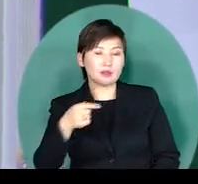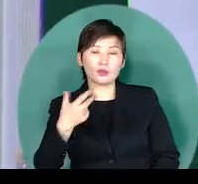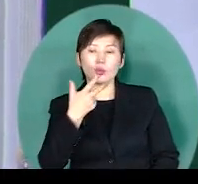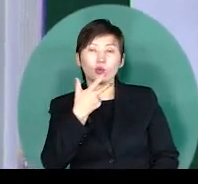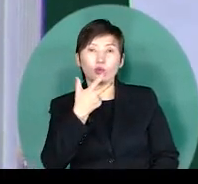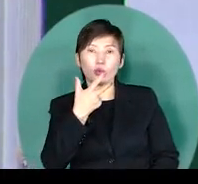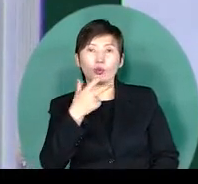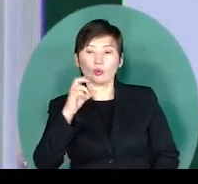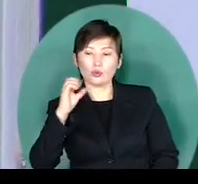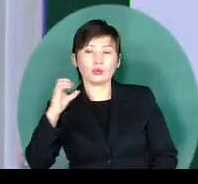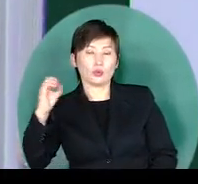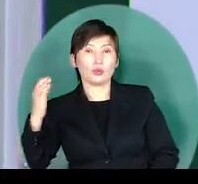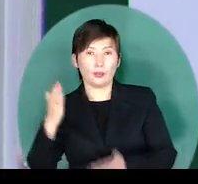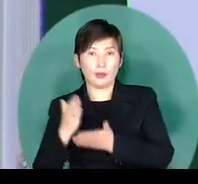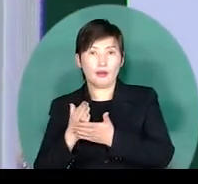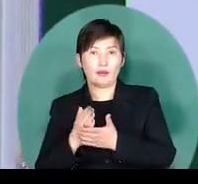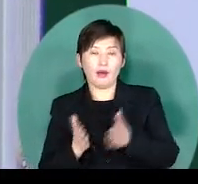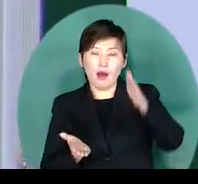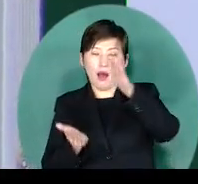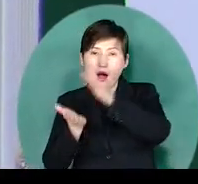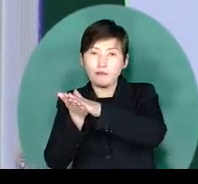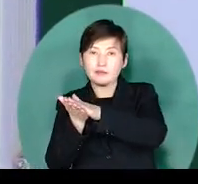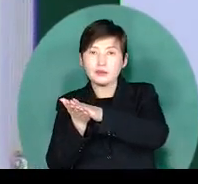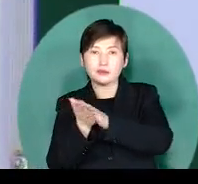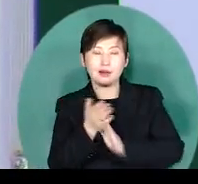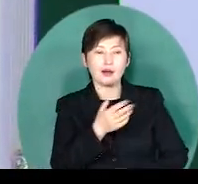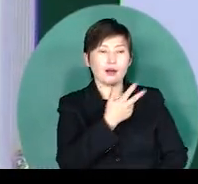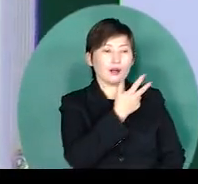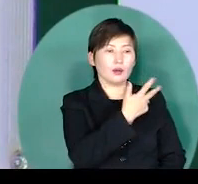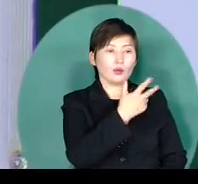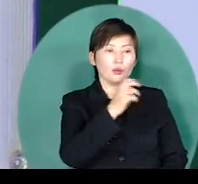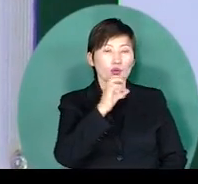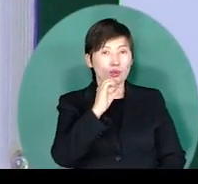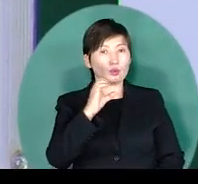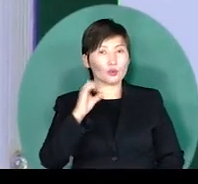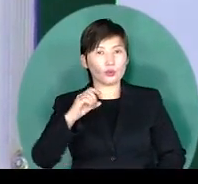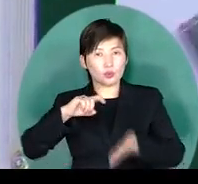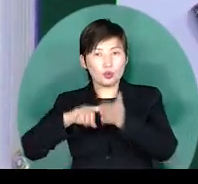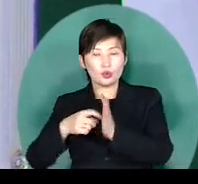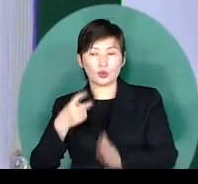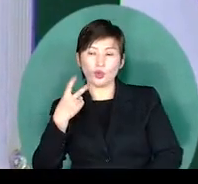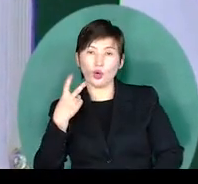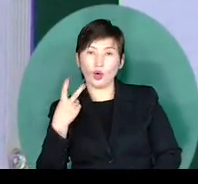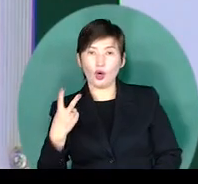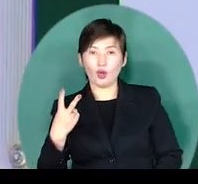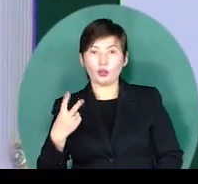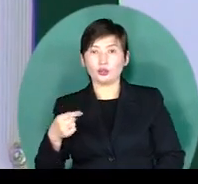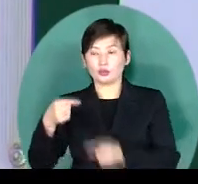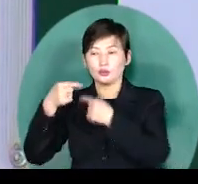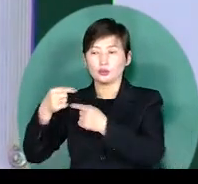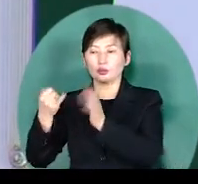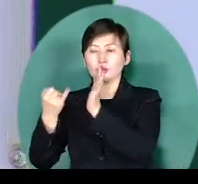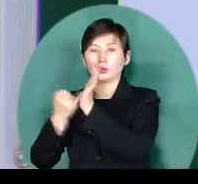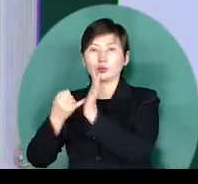тийм үү? Тэгвэл 2-ыг 300-аар үржүүлэхэд 2 шиг нэгсэнд 300-аар үржүүлж гэнэ гэсэн үг шүү дээ. Тэгвэл 2-ыг 300-аар